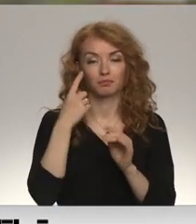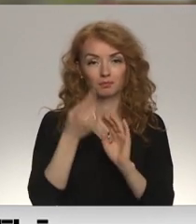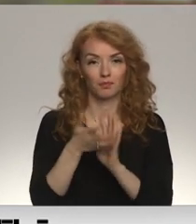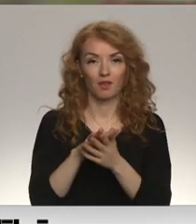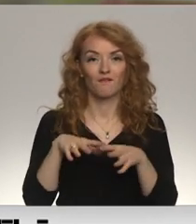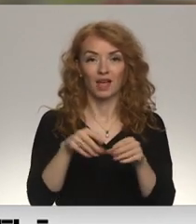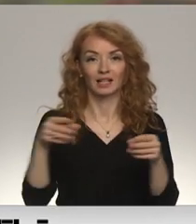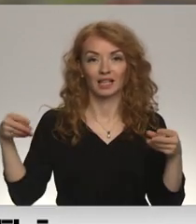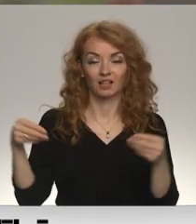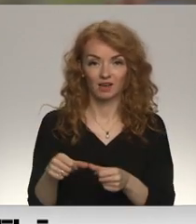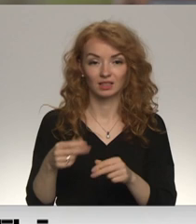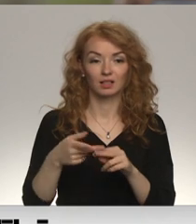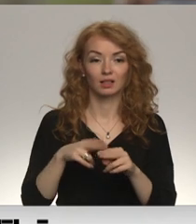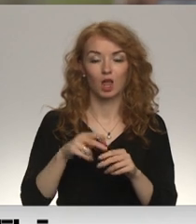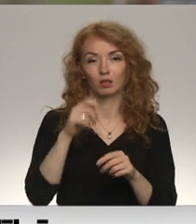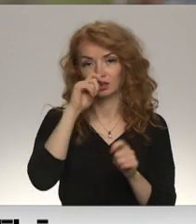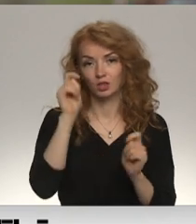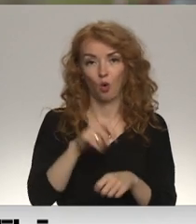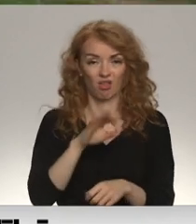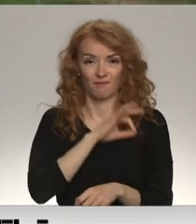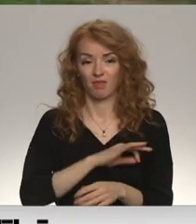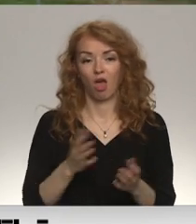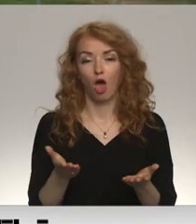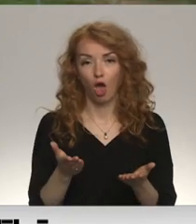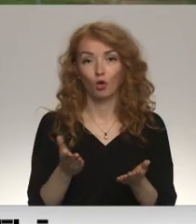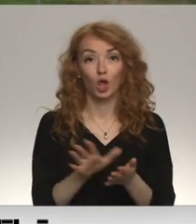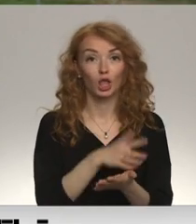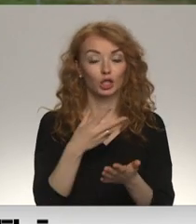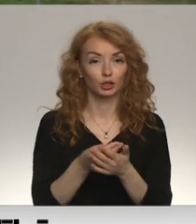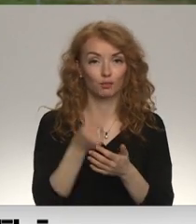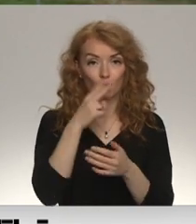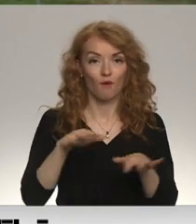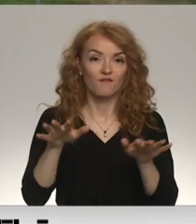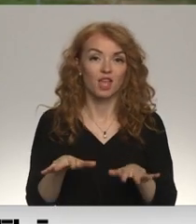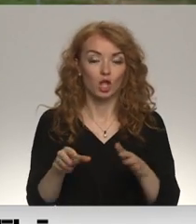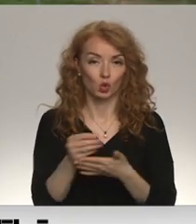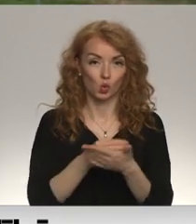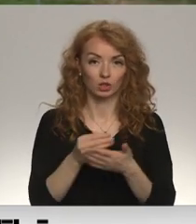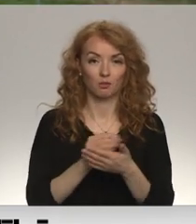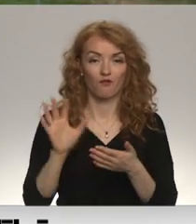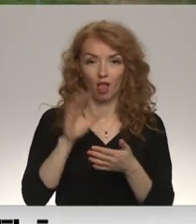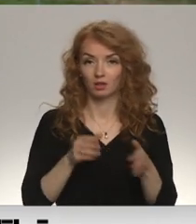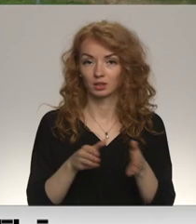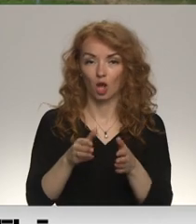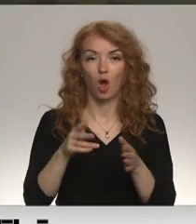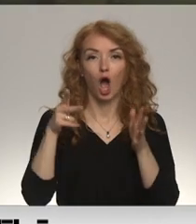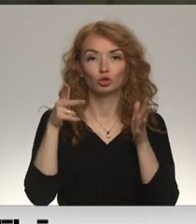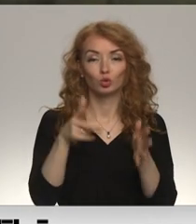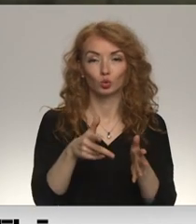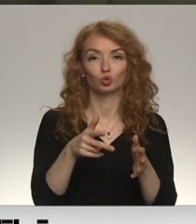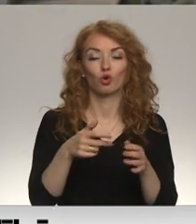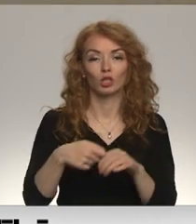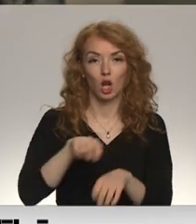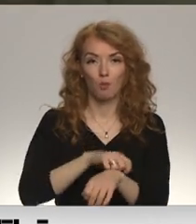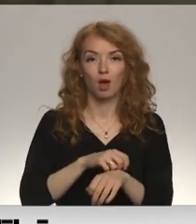investīcijas, tad mēs nevaram uzlabot, tad zūt jāga ceļu pārņemt. Līdz šim no vietējās nozīmes valsts ceļu 8000 kilometru